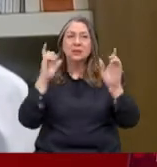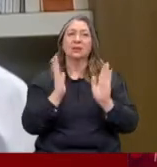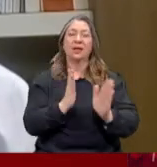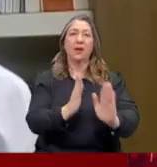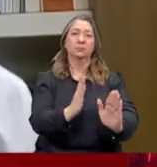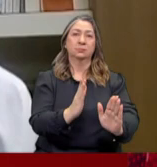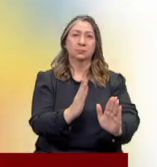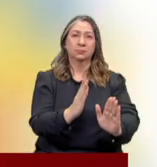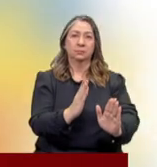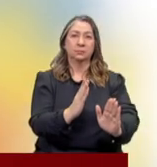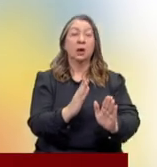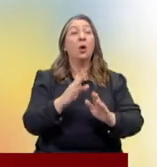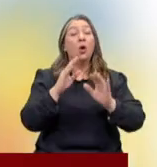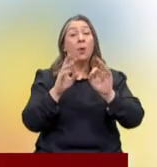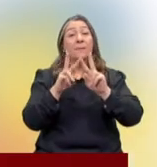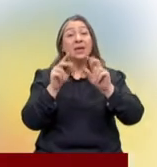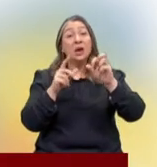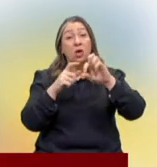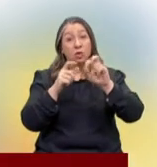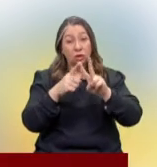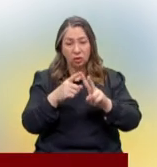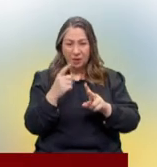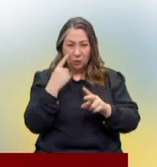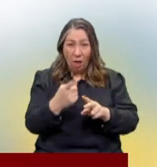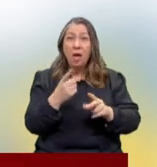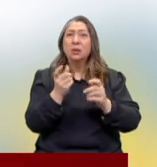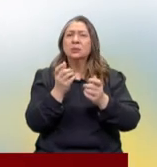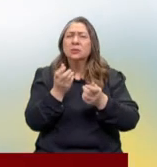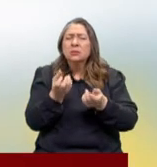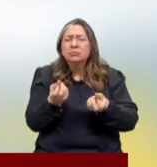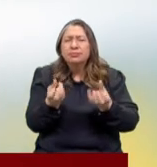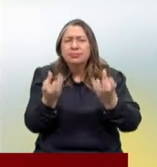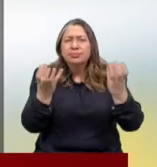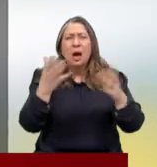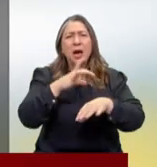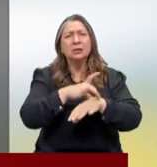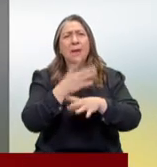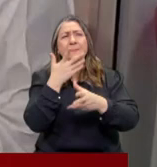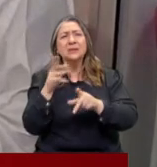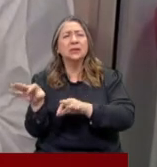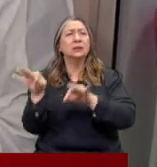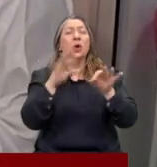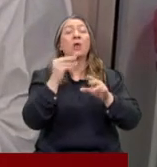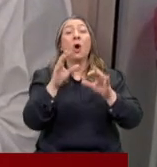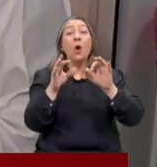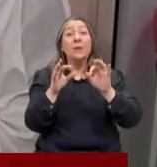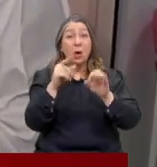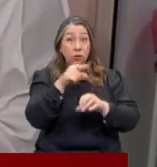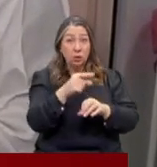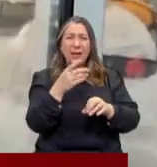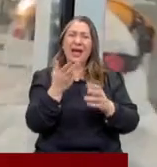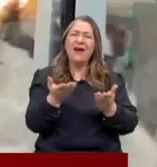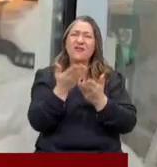takmaya devam edeceksiniz. Omikron kaynaklı vaka artışları hastanelere henüz benzer düzeyde yansımadı. Omikron'un nispeten